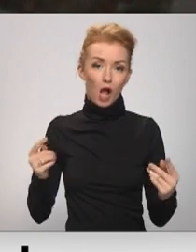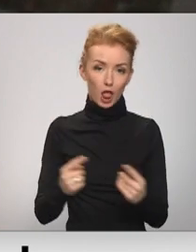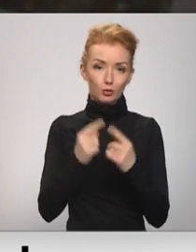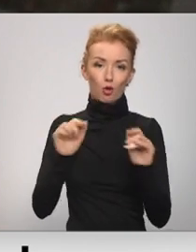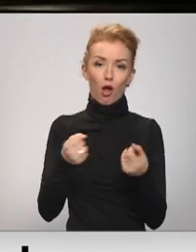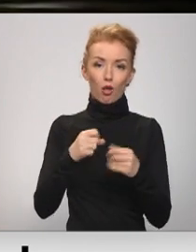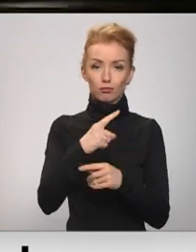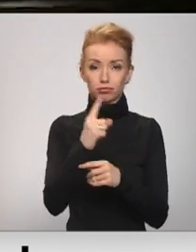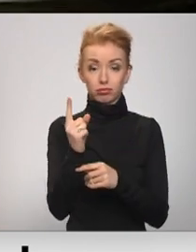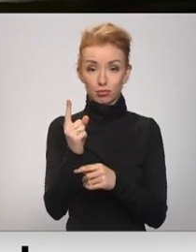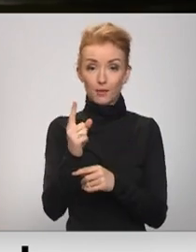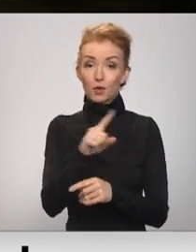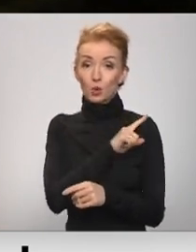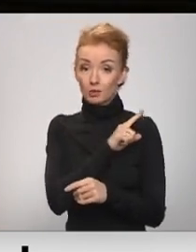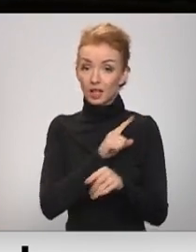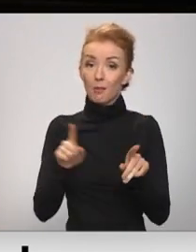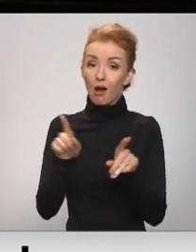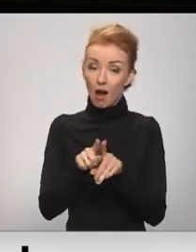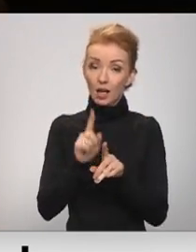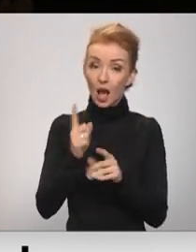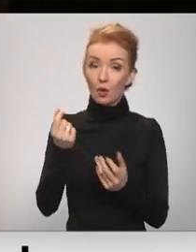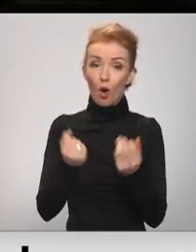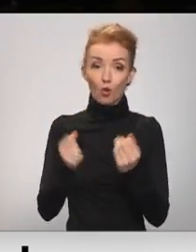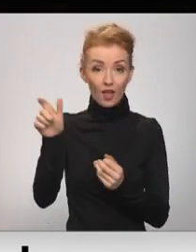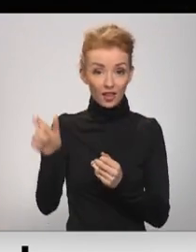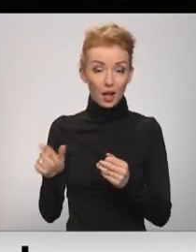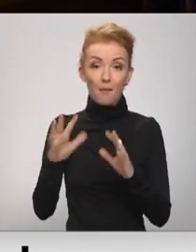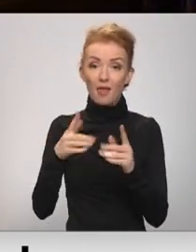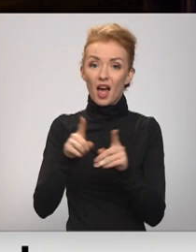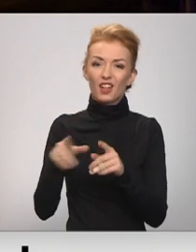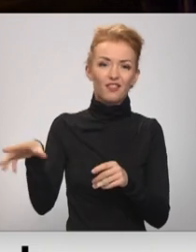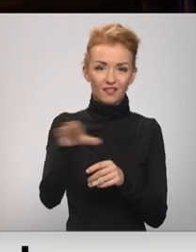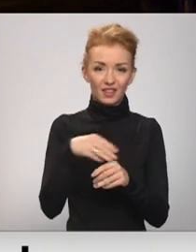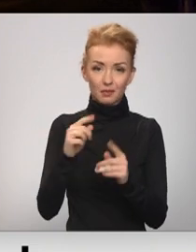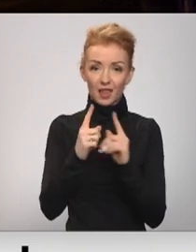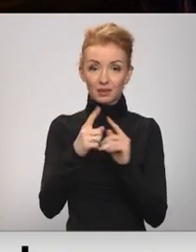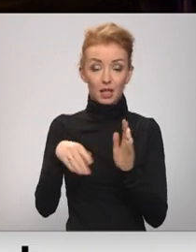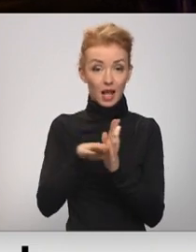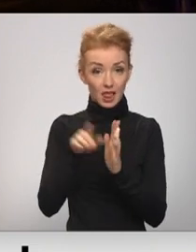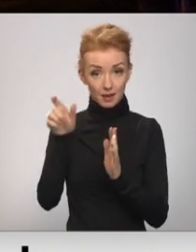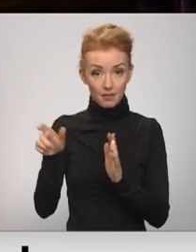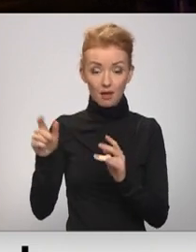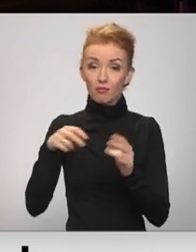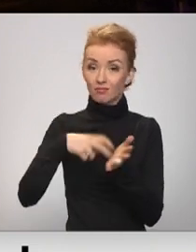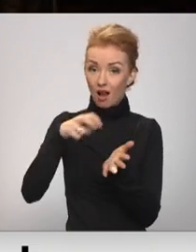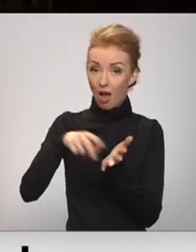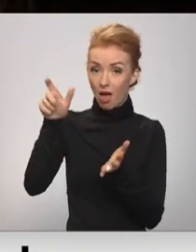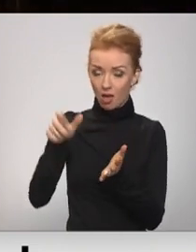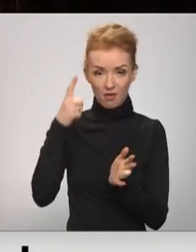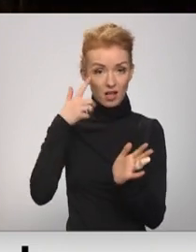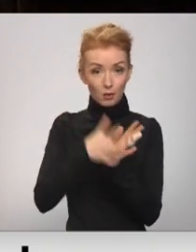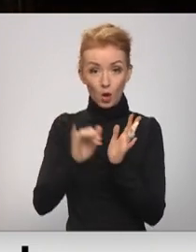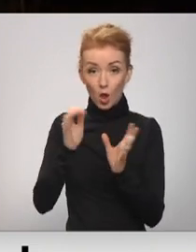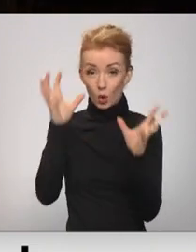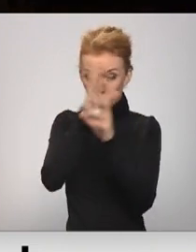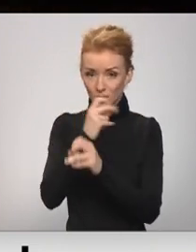atbilstošu ātrumu. Ja. Uzmanīgiem jābūt ne tikai autovadītājiem, bet visiem satiksmes dalībniekiem. Gājējiem jārēķinās, ka tumsā viņus